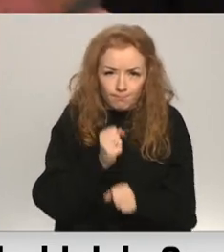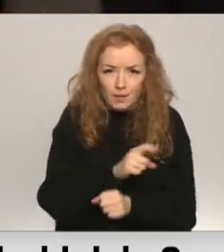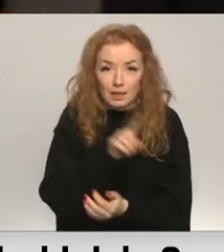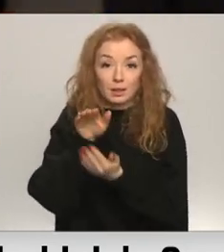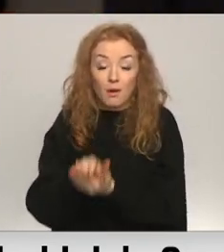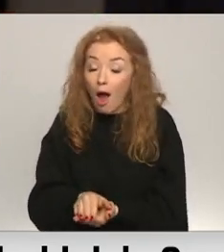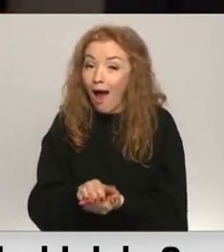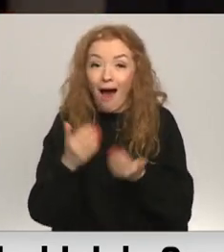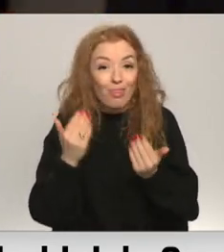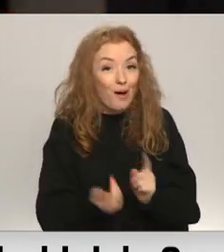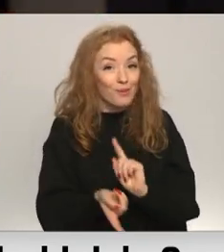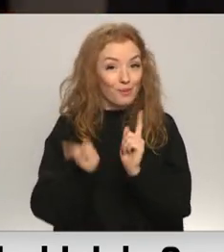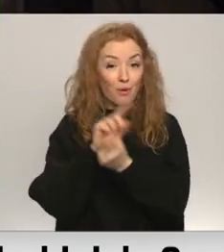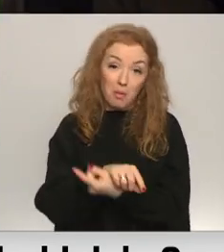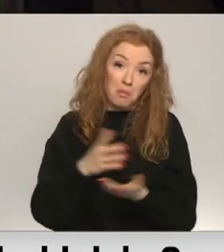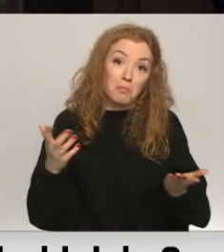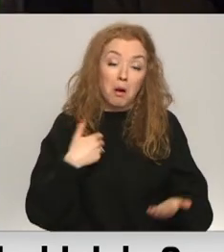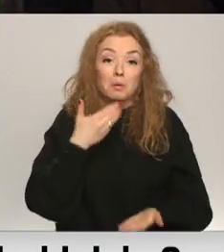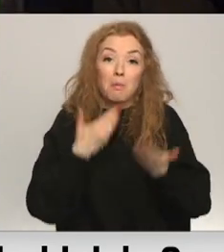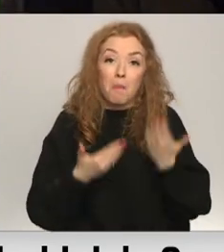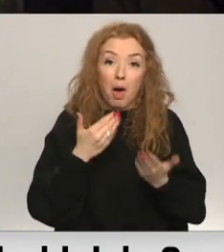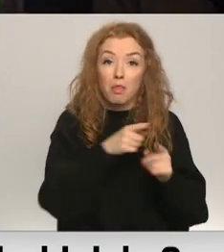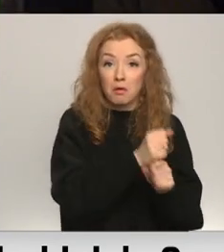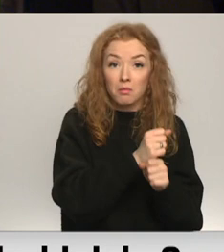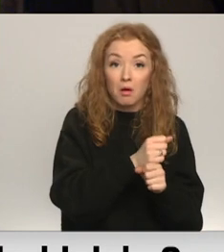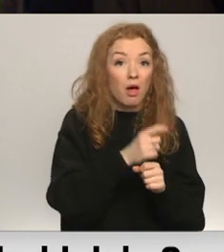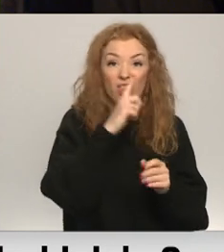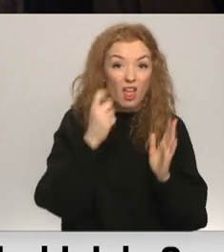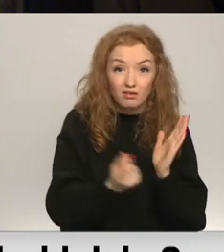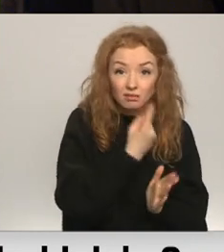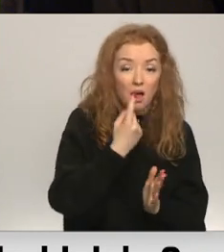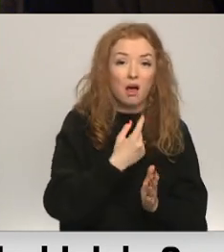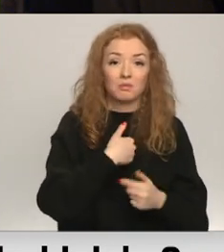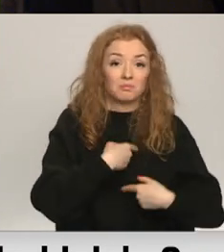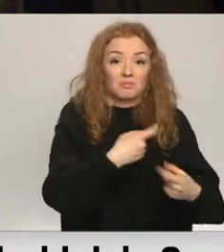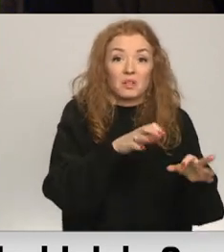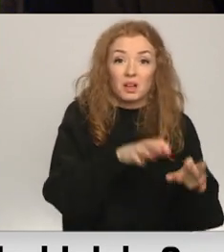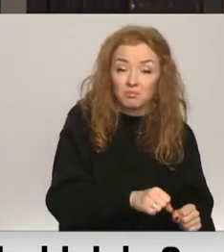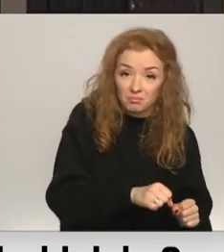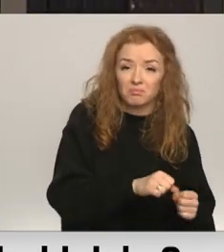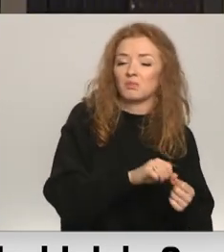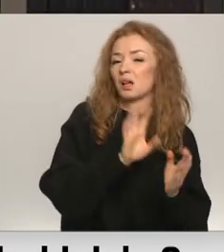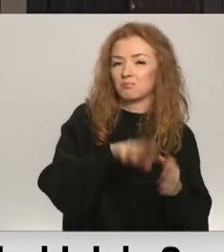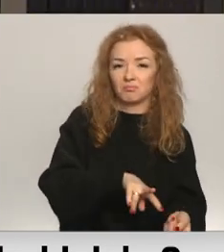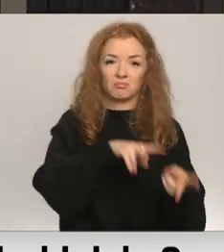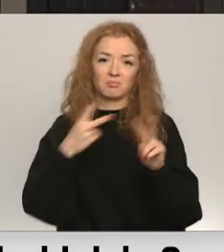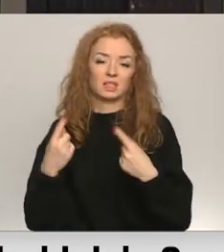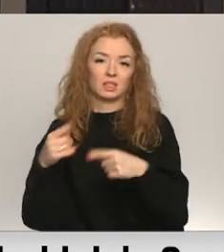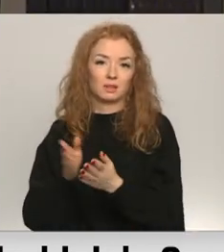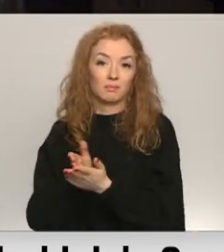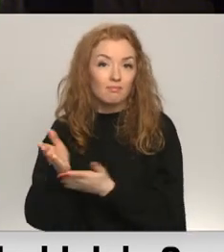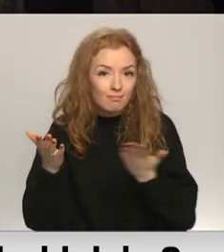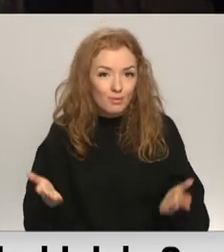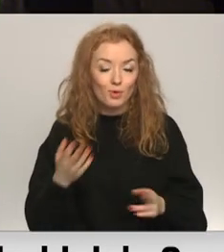Tagad tas tā nav. Ja? Tagad, okay, es pamēģināju, šeit nesanāca dzīves vērtības mainījās, es sapratu, man atvērās acis un lūdzu,